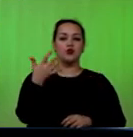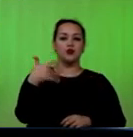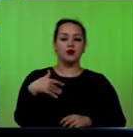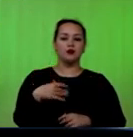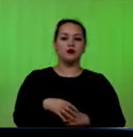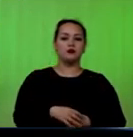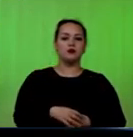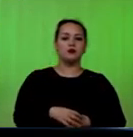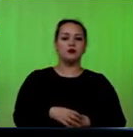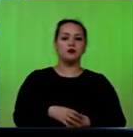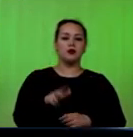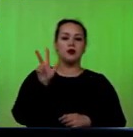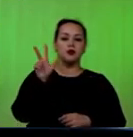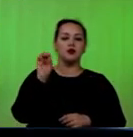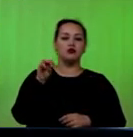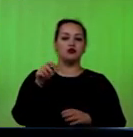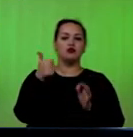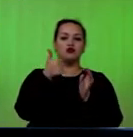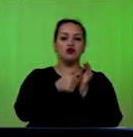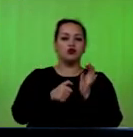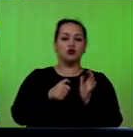153 тысячи шестьсот